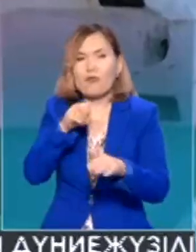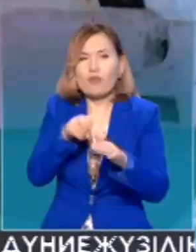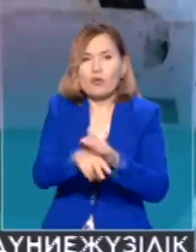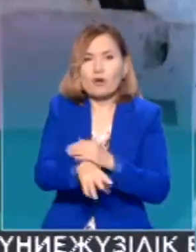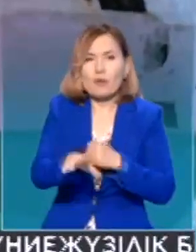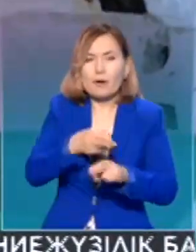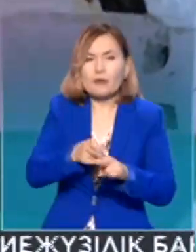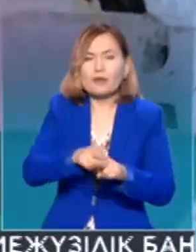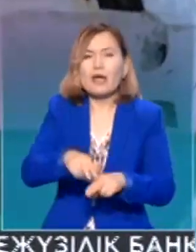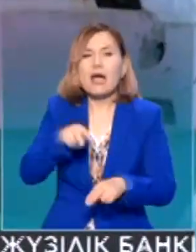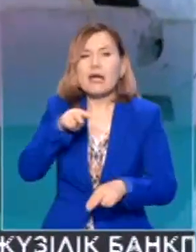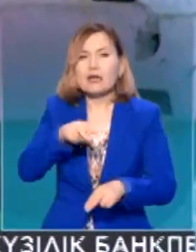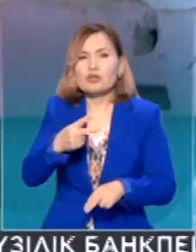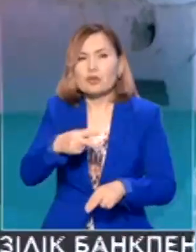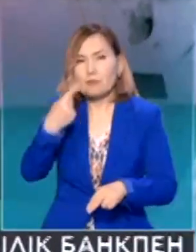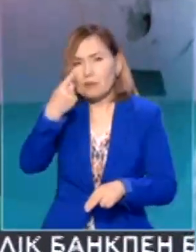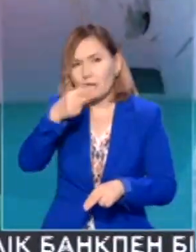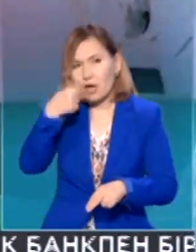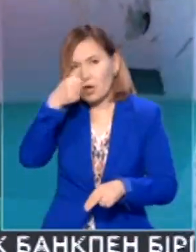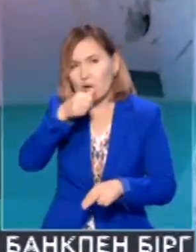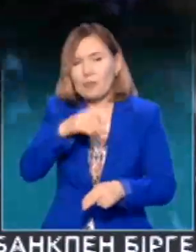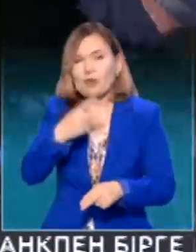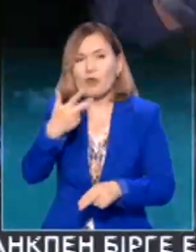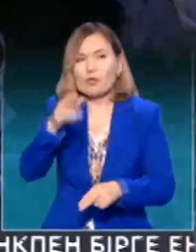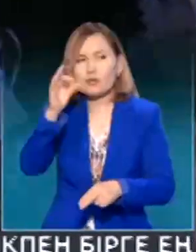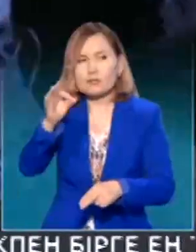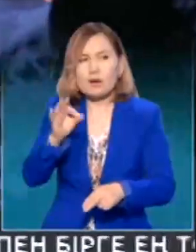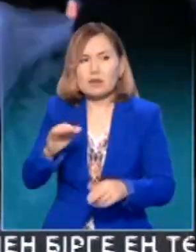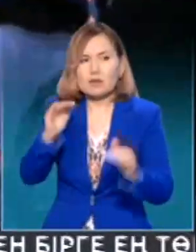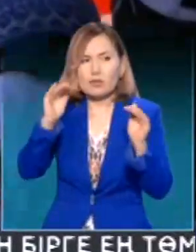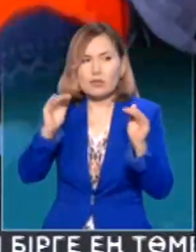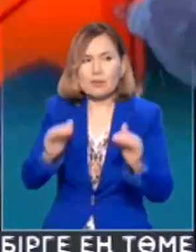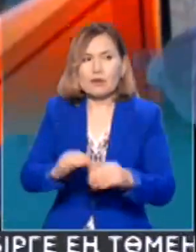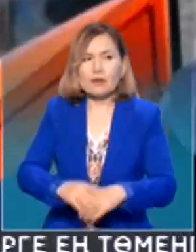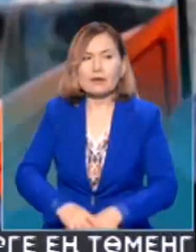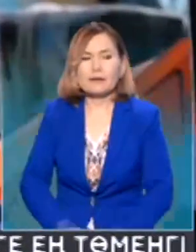астам мигрант жеткізілген. Бұл 2021 жылғы көрсеткіштен 30% төмен.